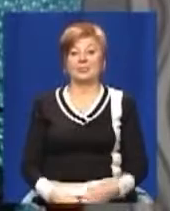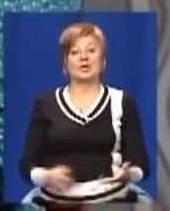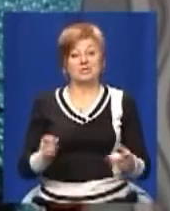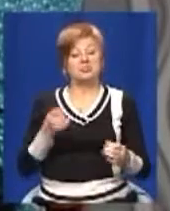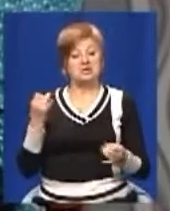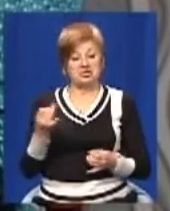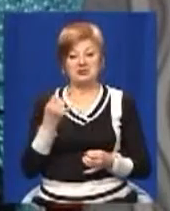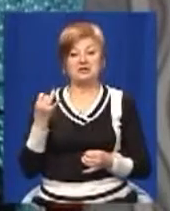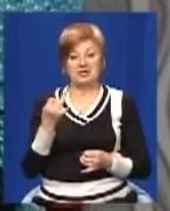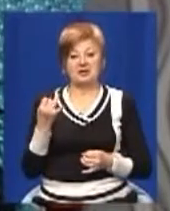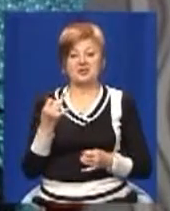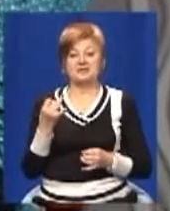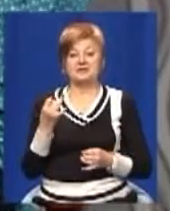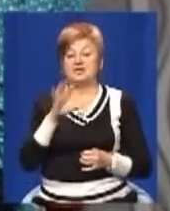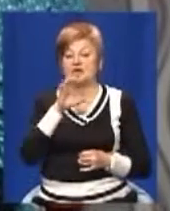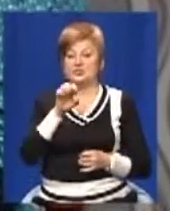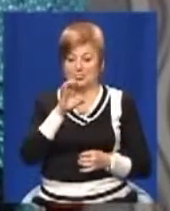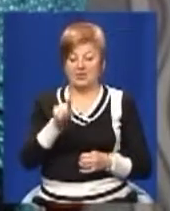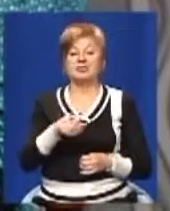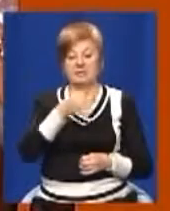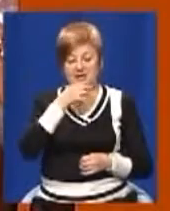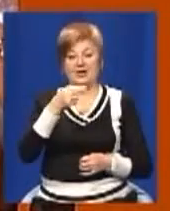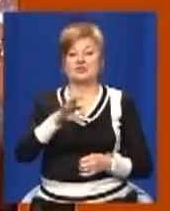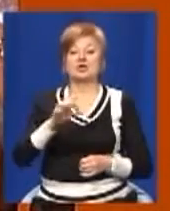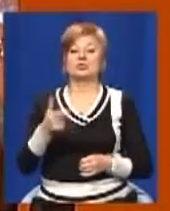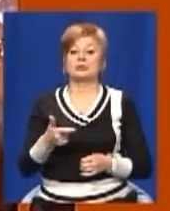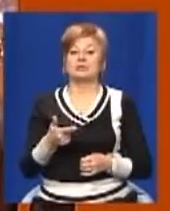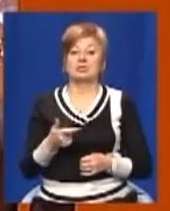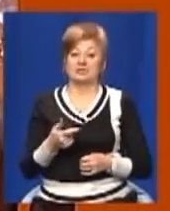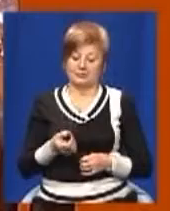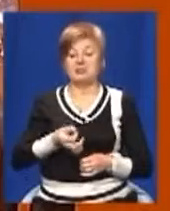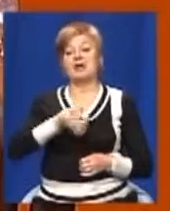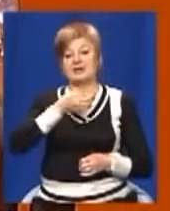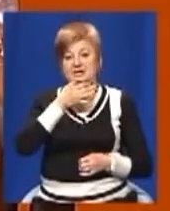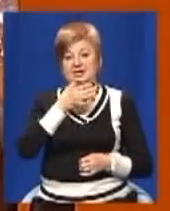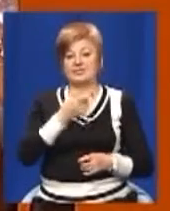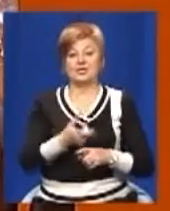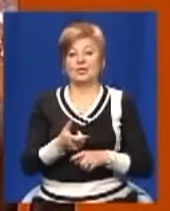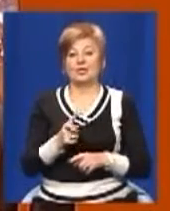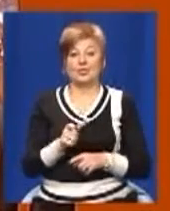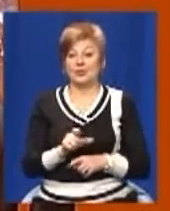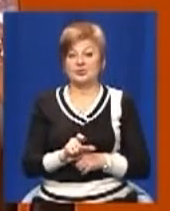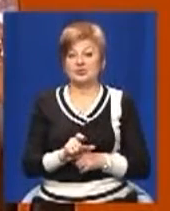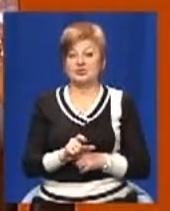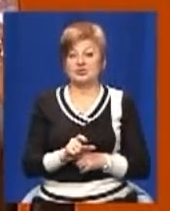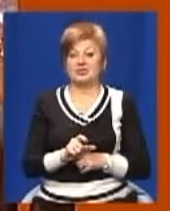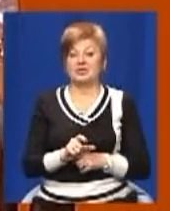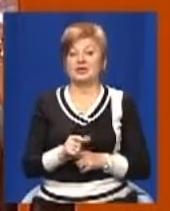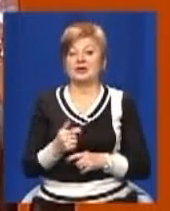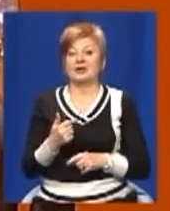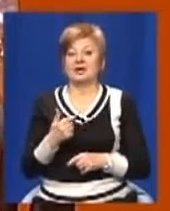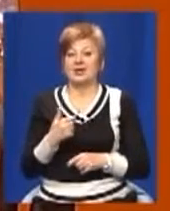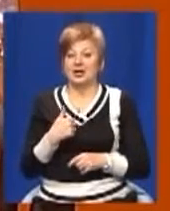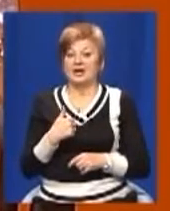Ну, такий цікавий цуцик. Як тобі, до речі, дог? Сподобався? Дог сподобався дуже, а ще такі темні, схожі